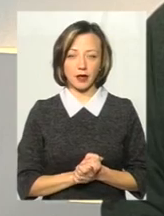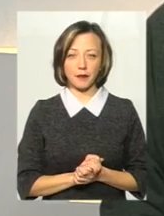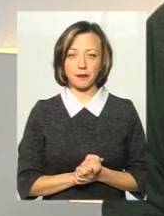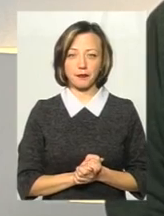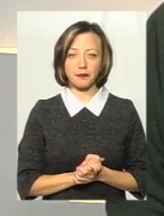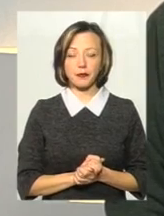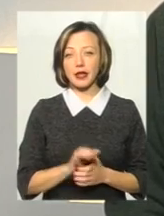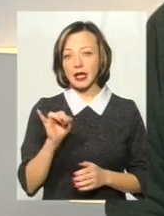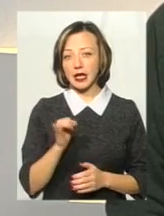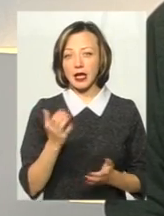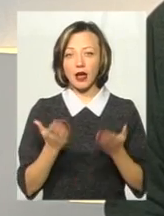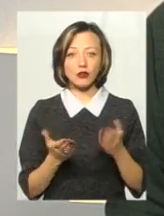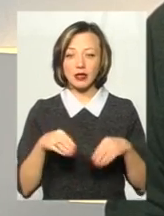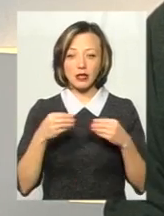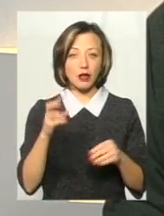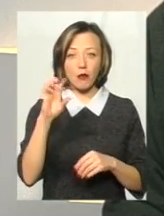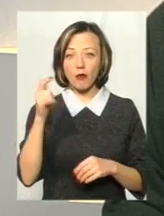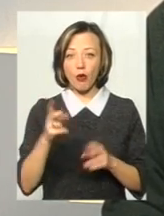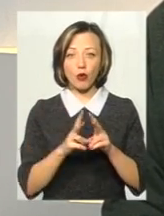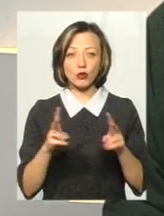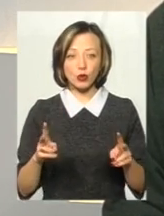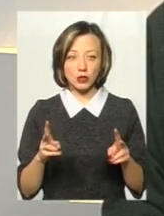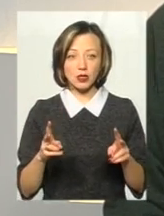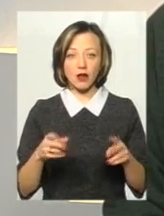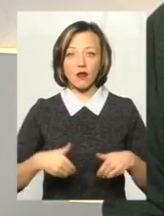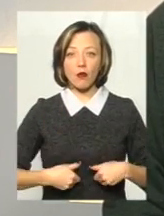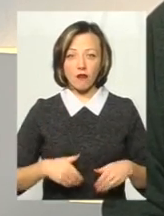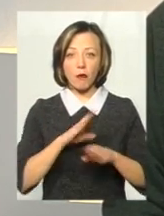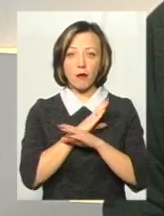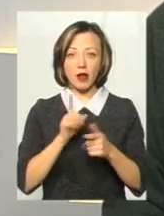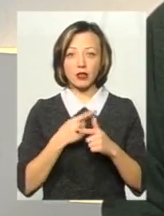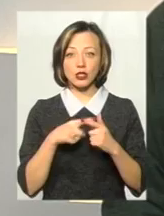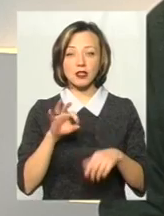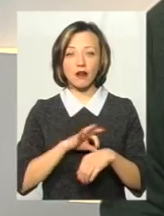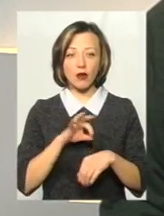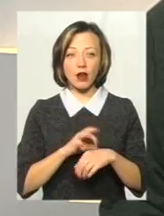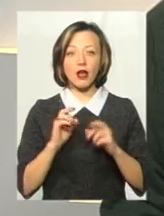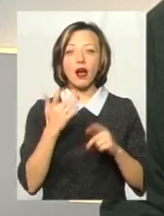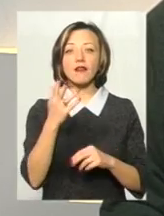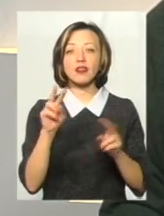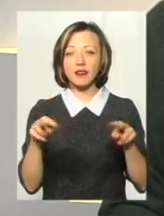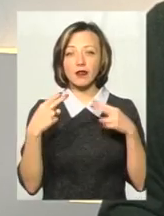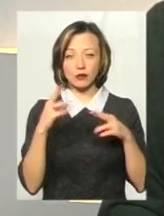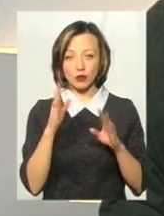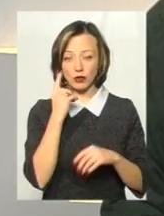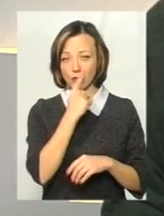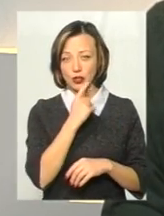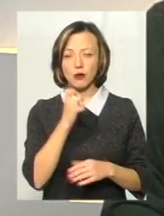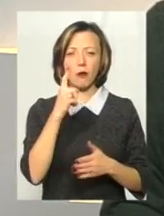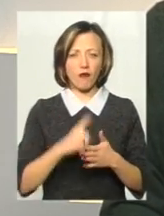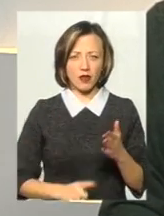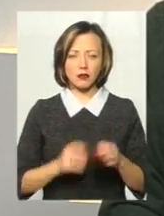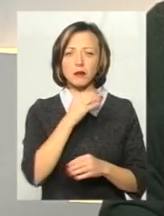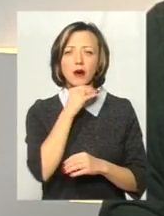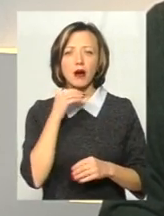однолітки. І якщо, паси Боже, хтось від голодування помре чи захворіє, як ви в очі будете дивитися? І повірте мені,